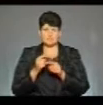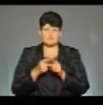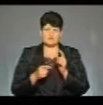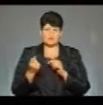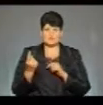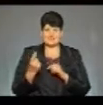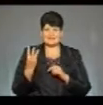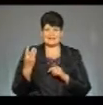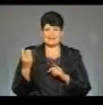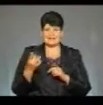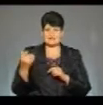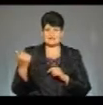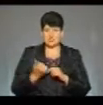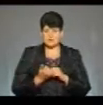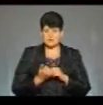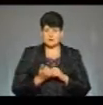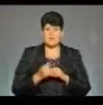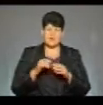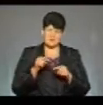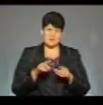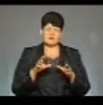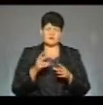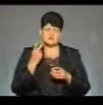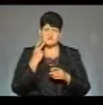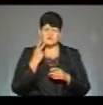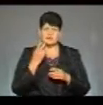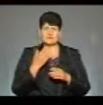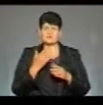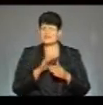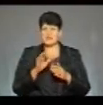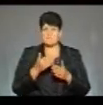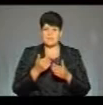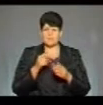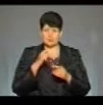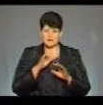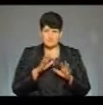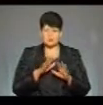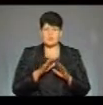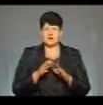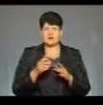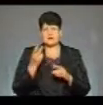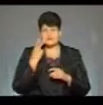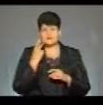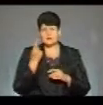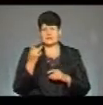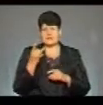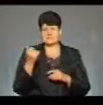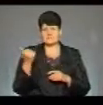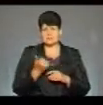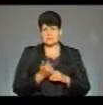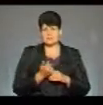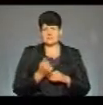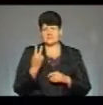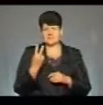вечора, 3 рази в тиждень. А от так завжди, не перед Україною, а так ми завжди маємо раз в тиждень репетицію